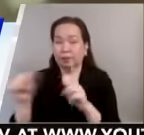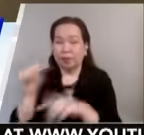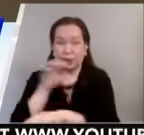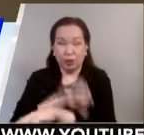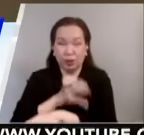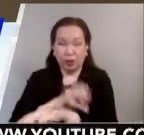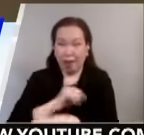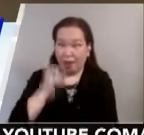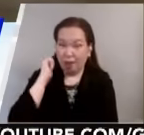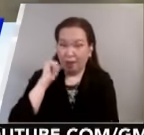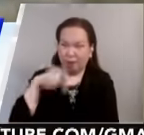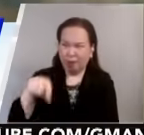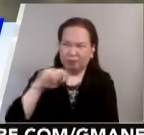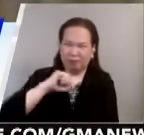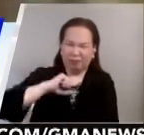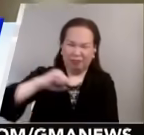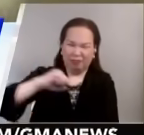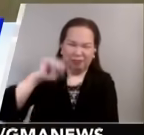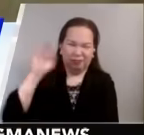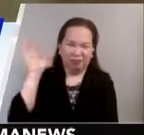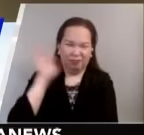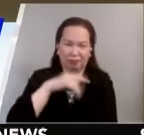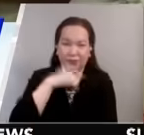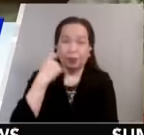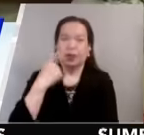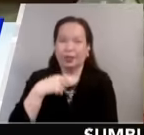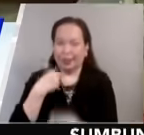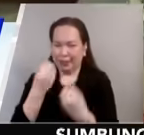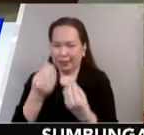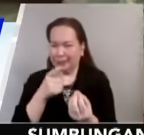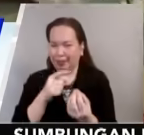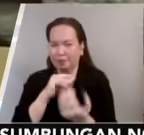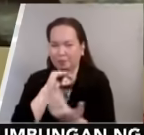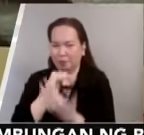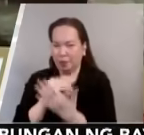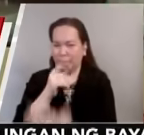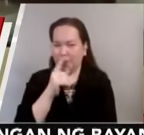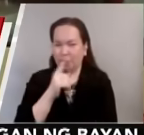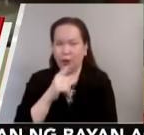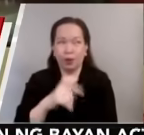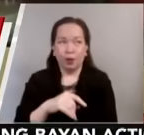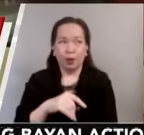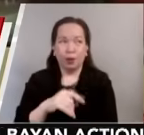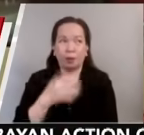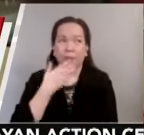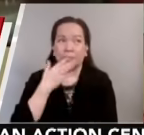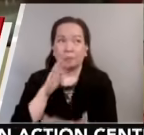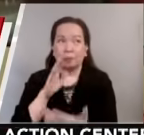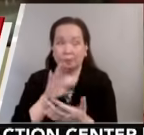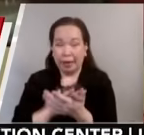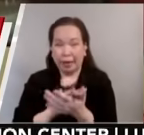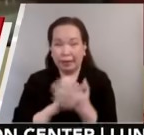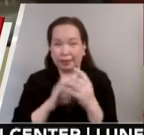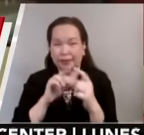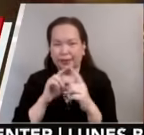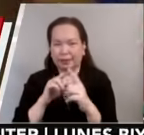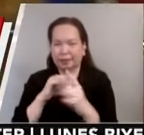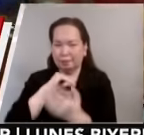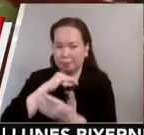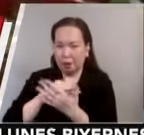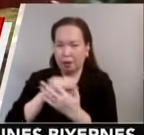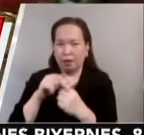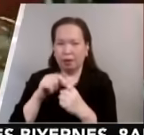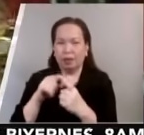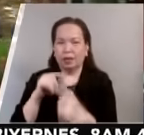Heto raw ang pangontrang antim charm This is anti evil eye anti evil antim